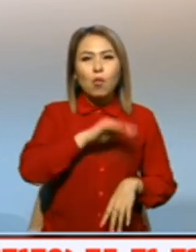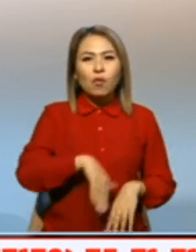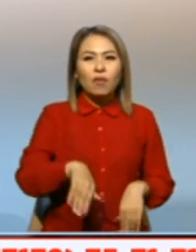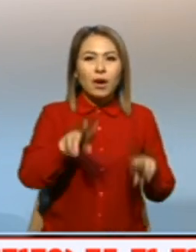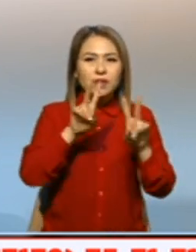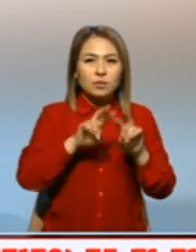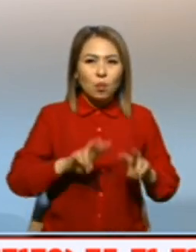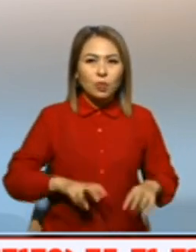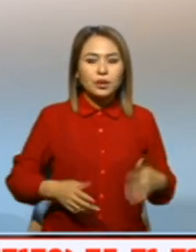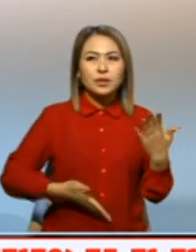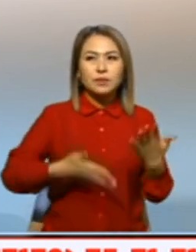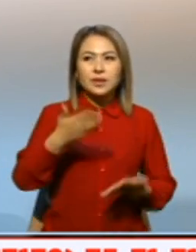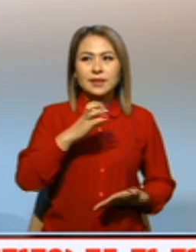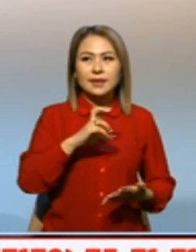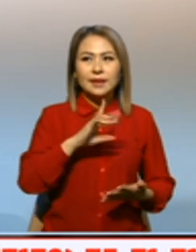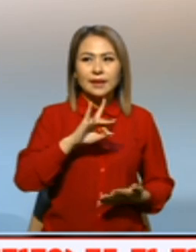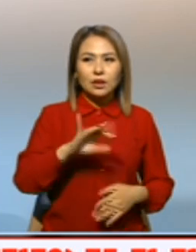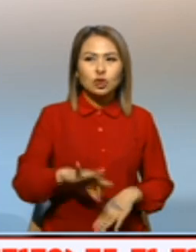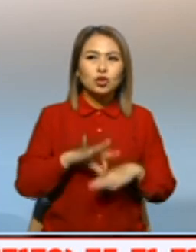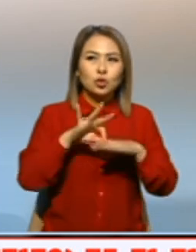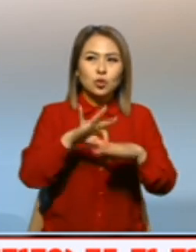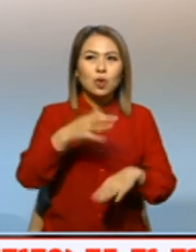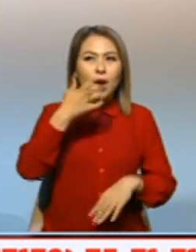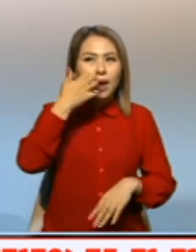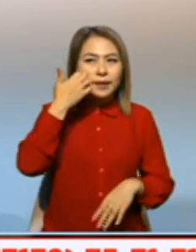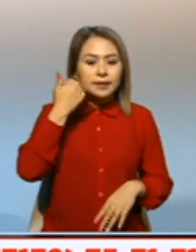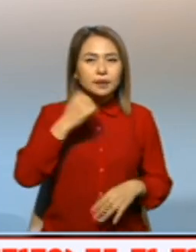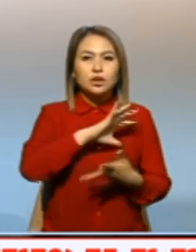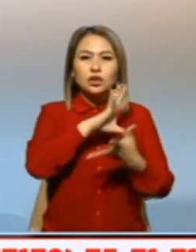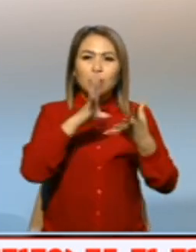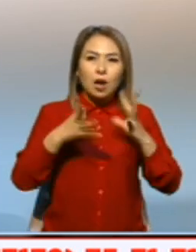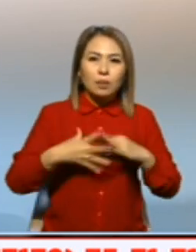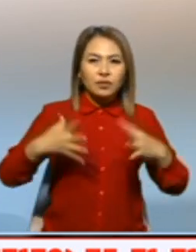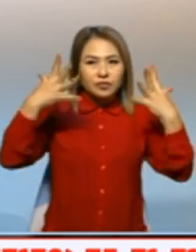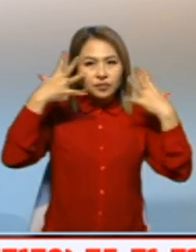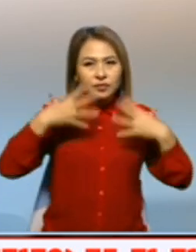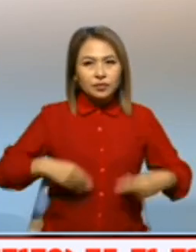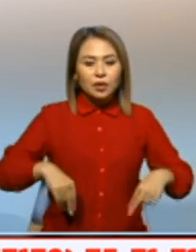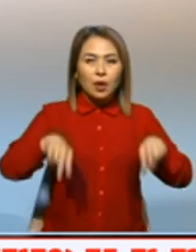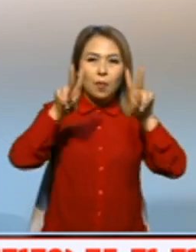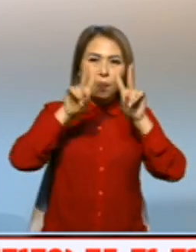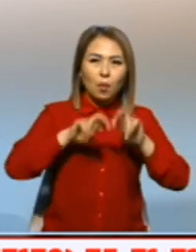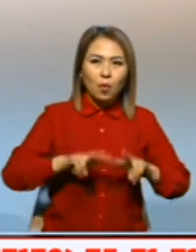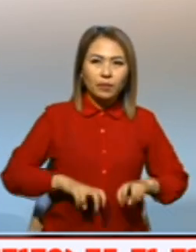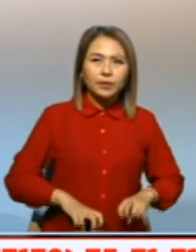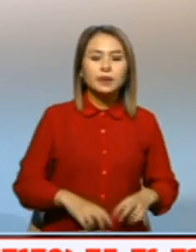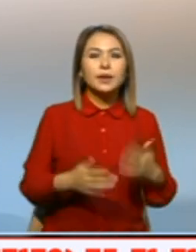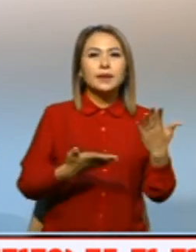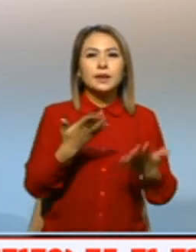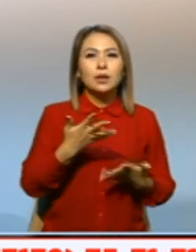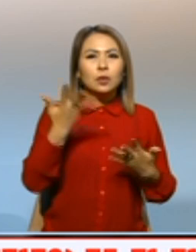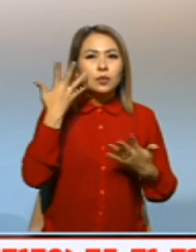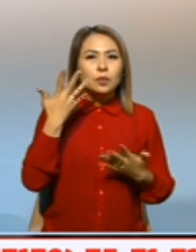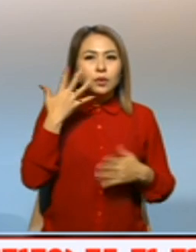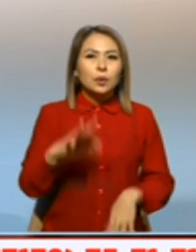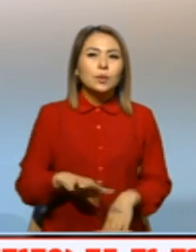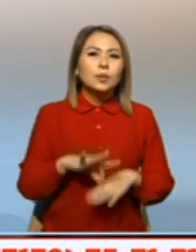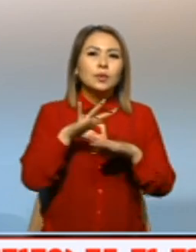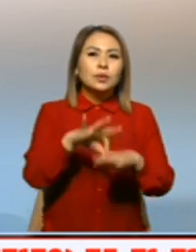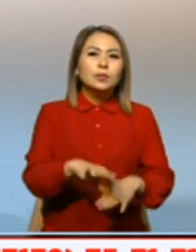атаймыз, осындай тексерісті жүргізу арқылы баланың жалпы жағдайына шолу жүргізеді. Мұндай тексерістерді